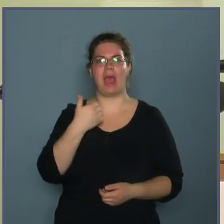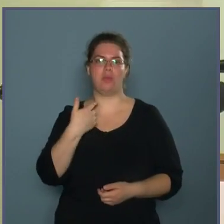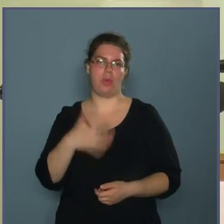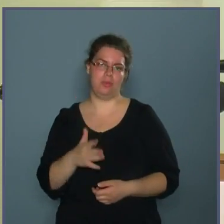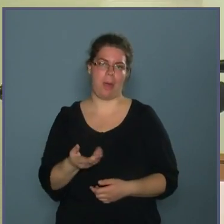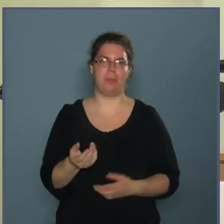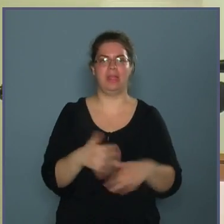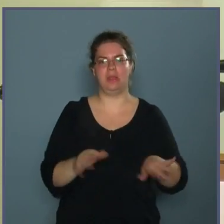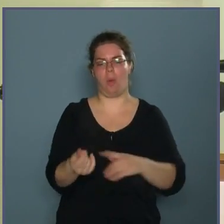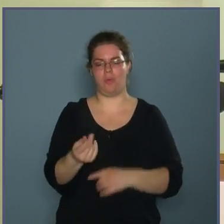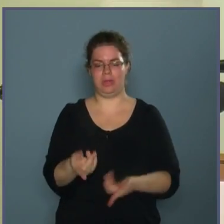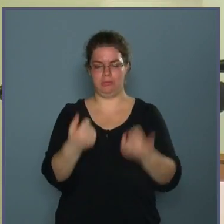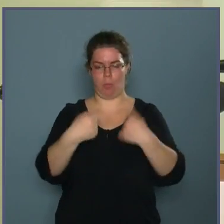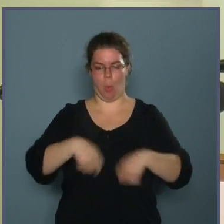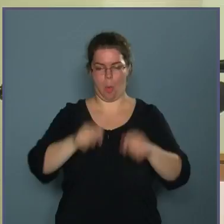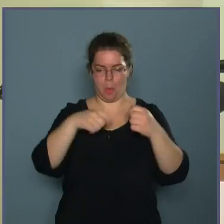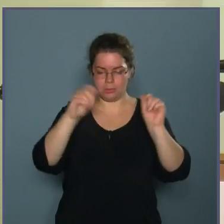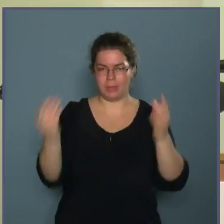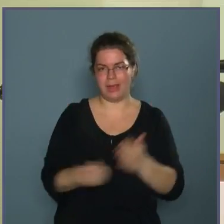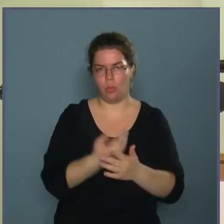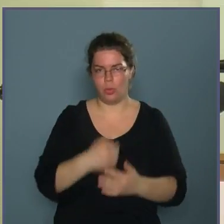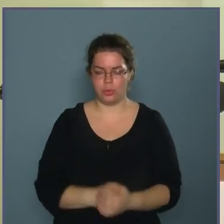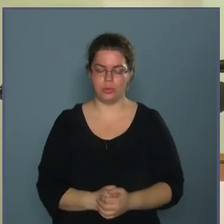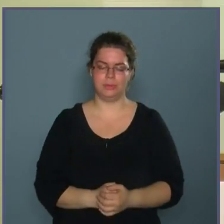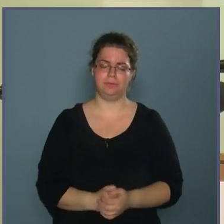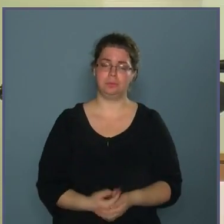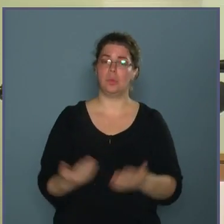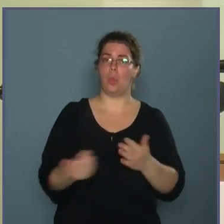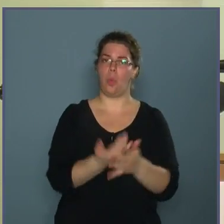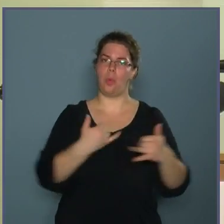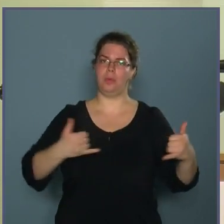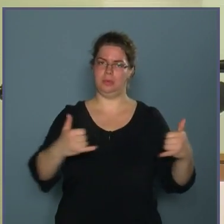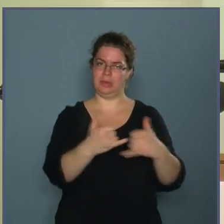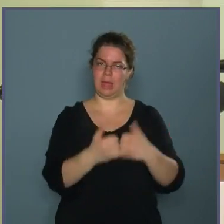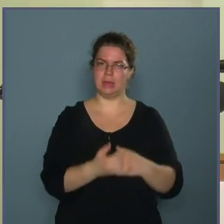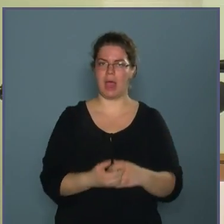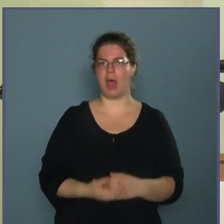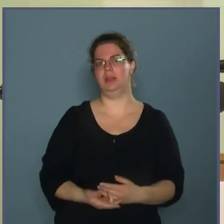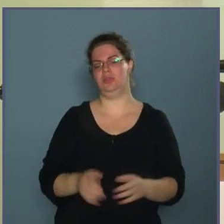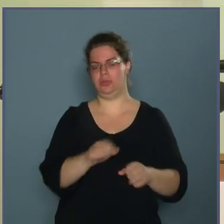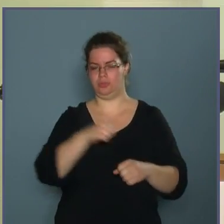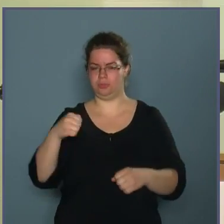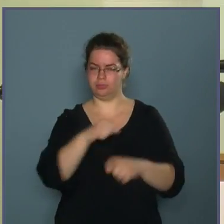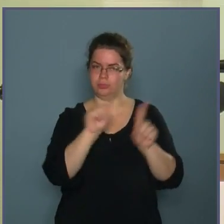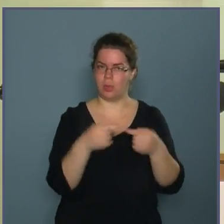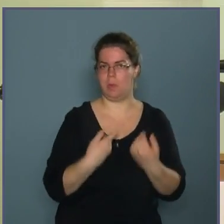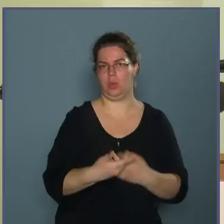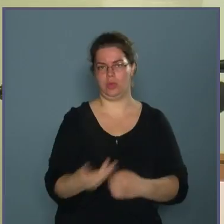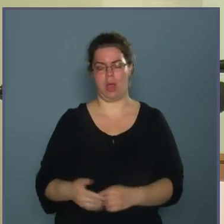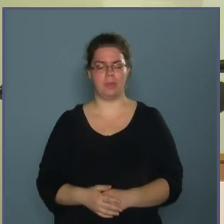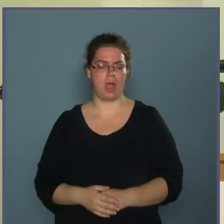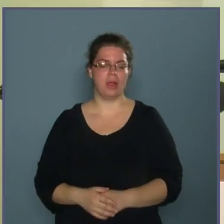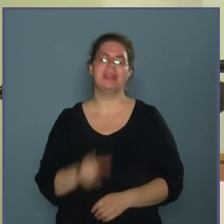meg. Az épületek korszerű nyílászárókat és új hőszigetelést kaptak. A beruházások révén nem